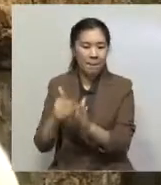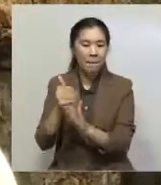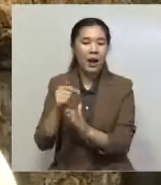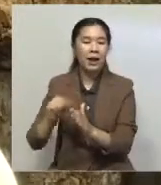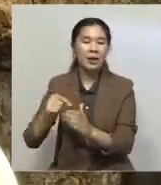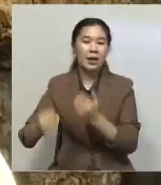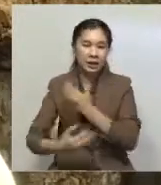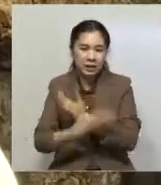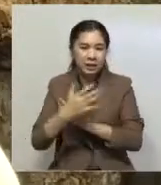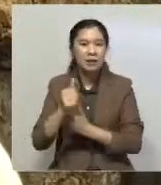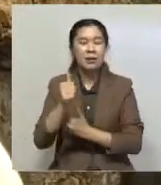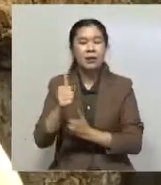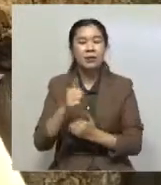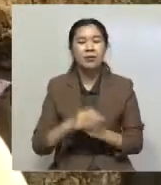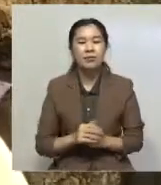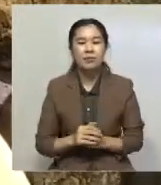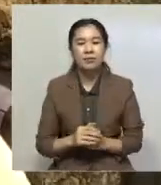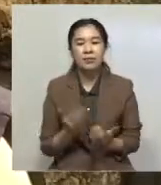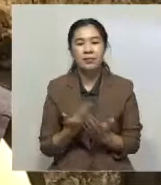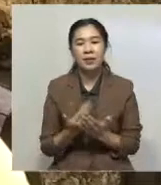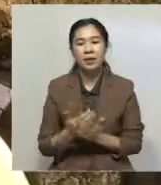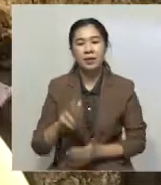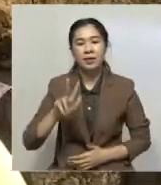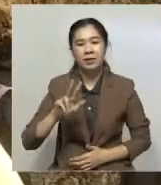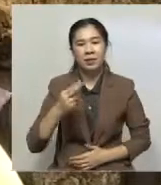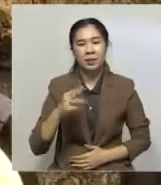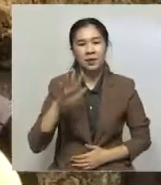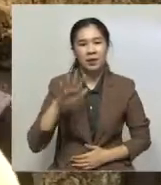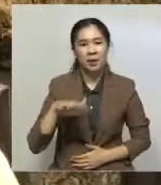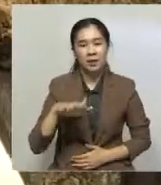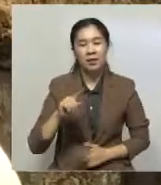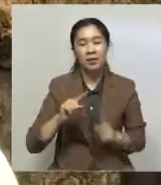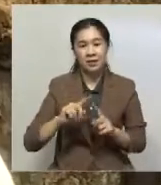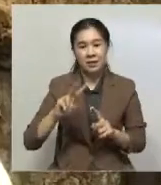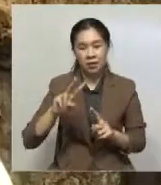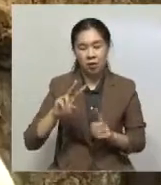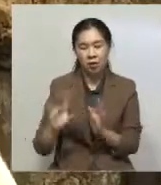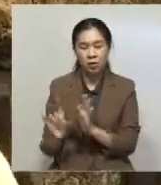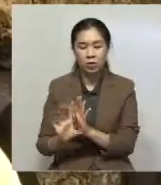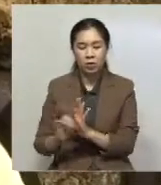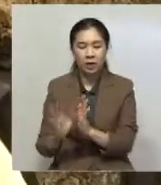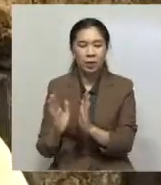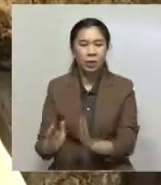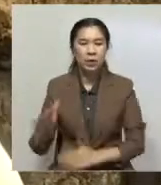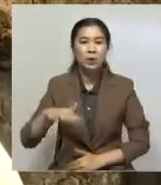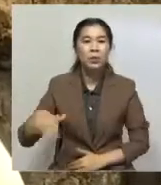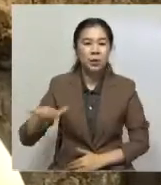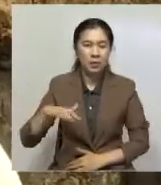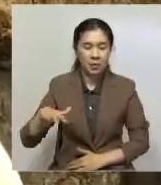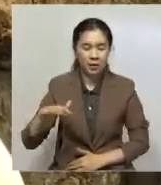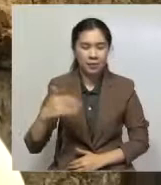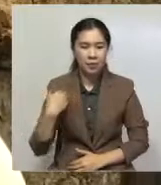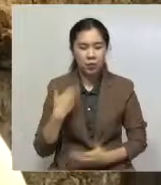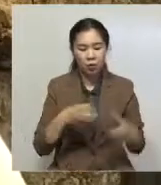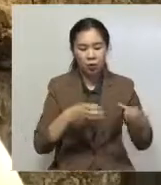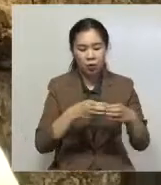คะคนที่2ก็คือว่ารายได้ไม่เกิน 35,000 นะคะนี่เป็นอันที่2สุดท้ายเราเปิดประชาชนทั่วไปที่เราต้องทำอย่างนี้เพราะว่